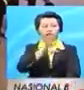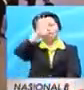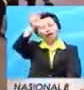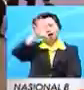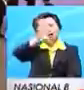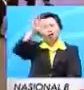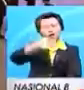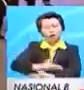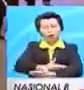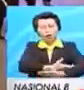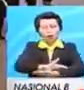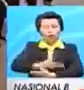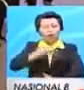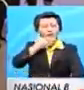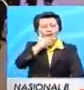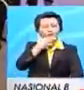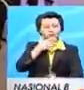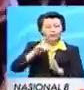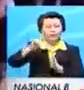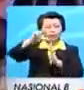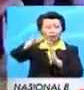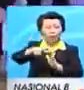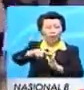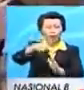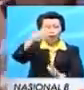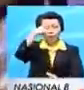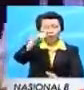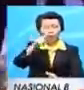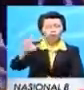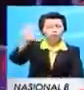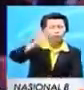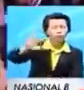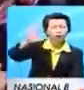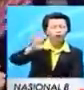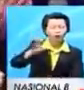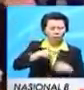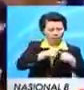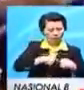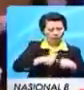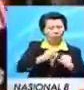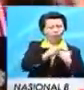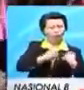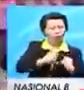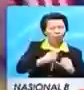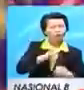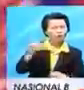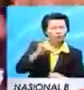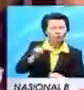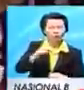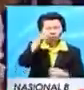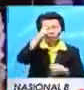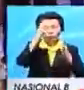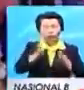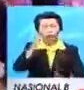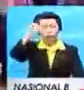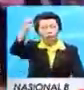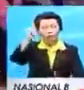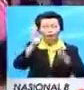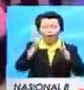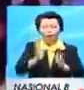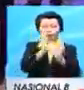ya anak-anak muda kita nanti untuk membayangkan sehati sejiwa kita orang Sabah, orang Sarawak